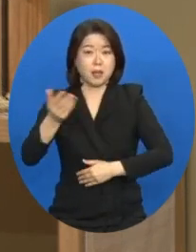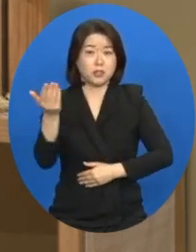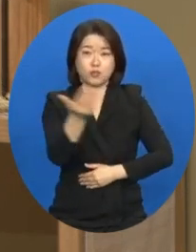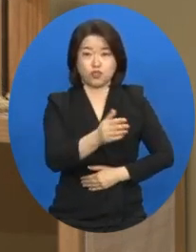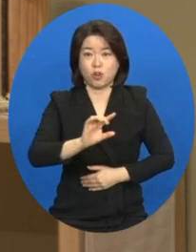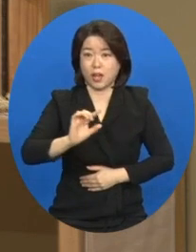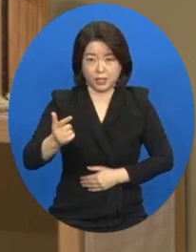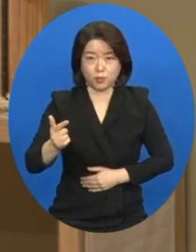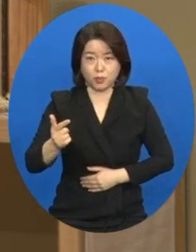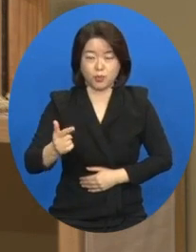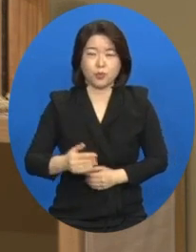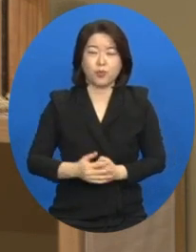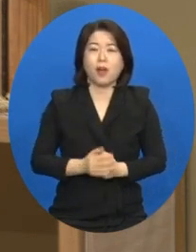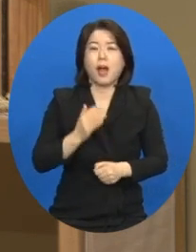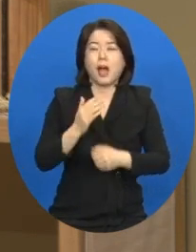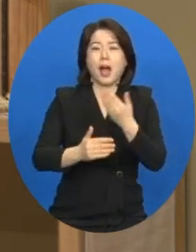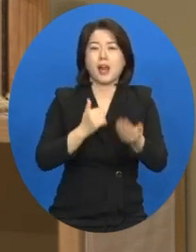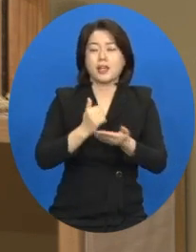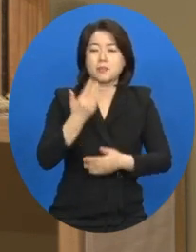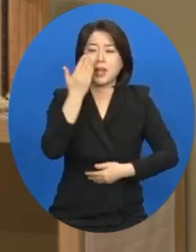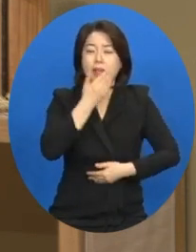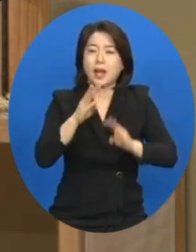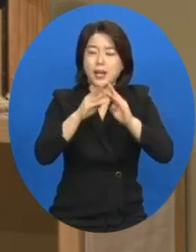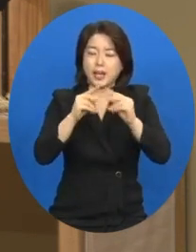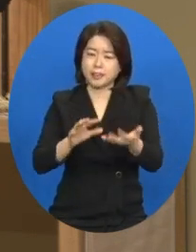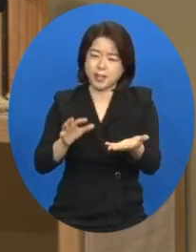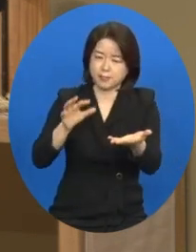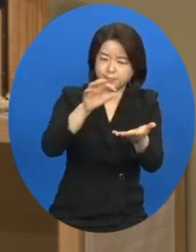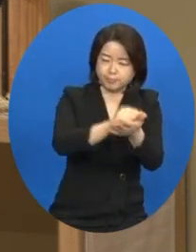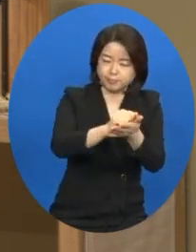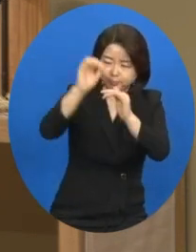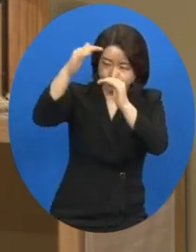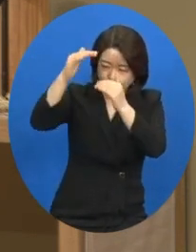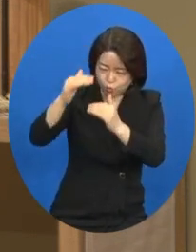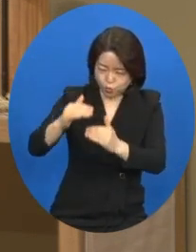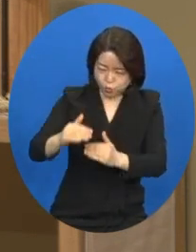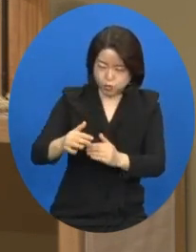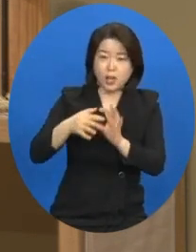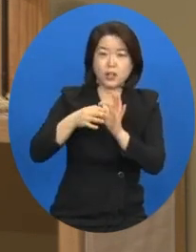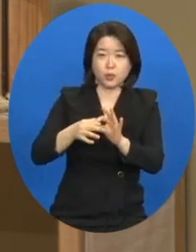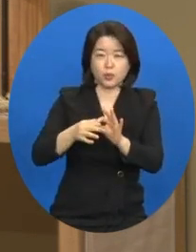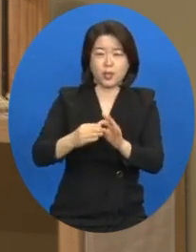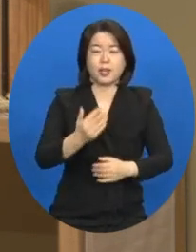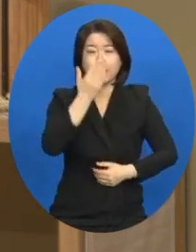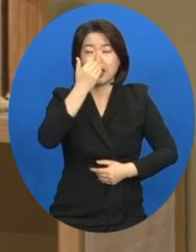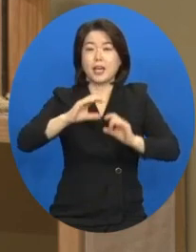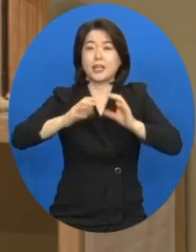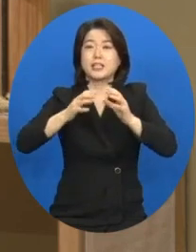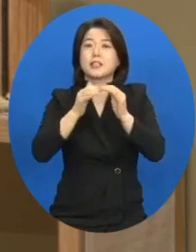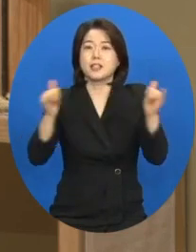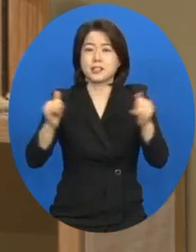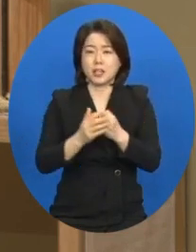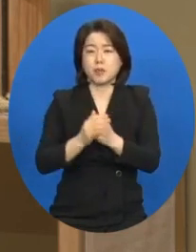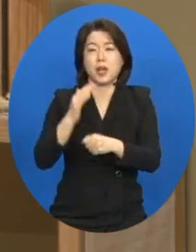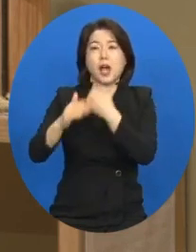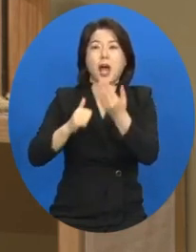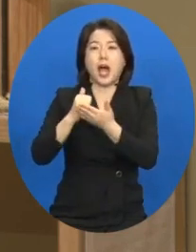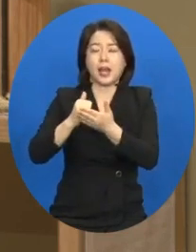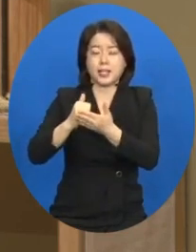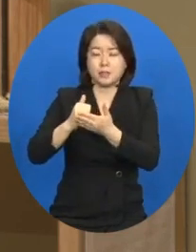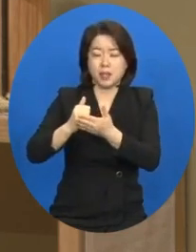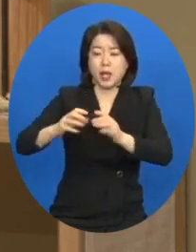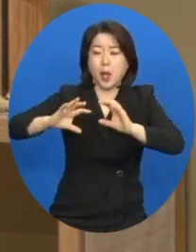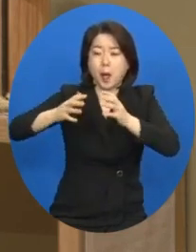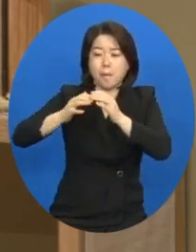아니었습니다. 하나님은 가나안 땅을 점령하는 과정을 통하여 이스라엘 백성을 하나님의